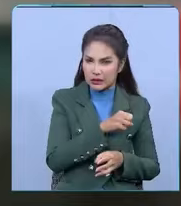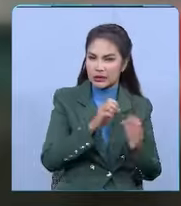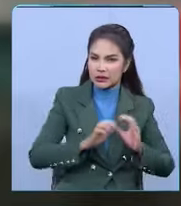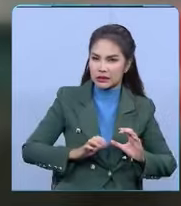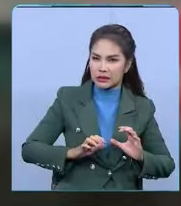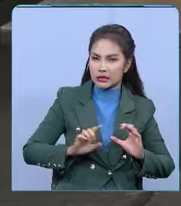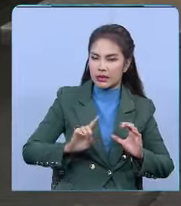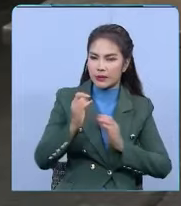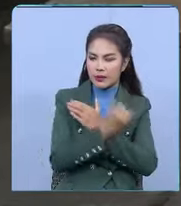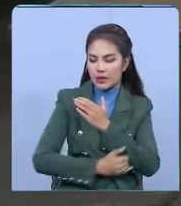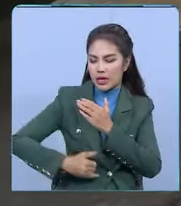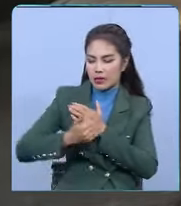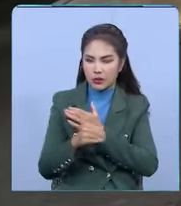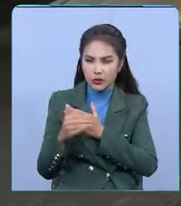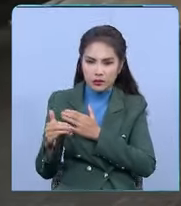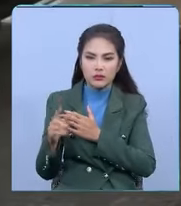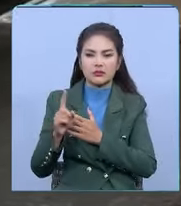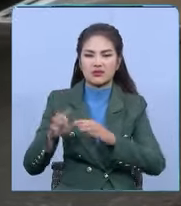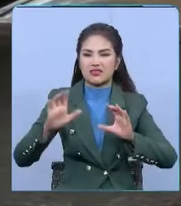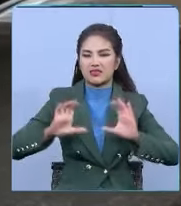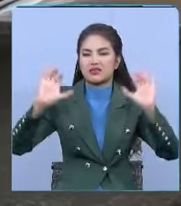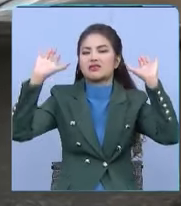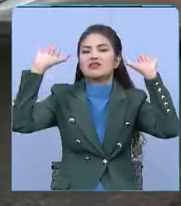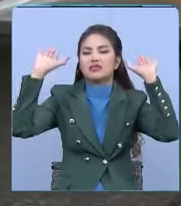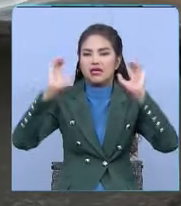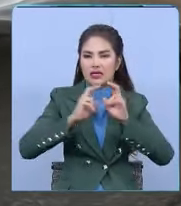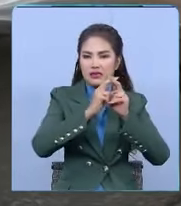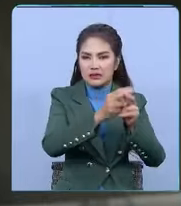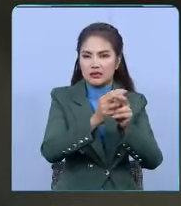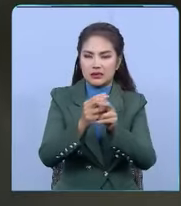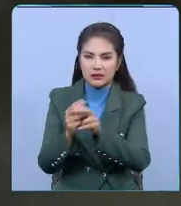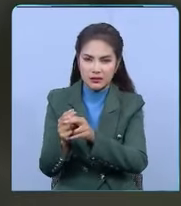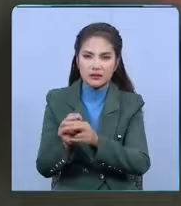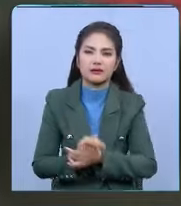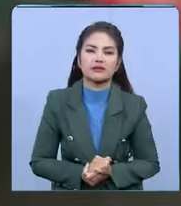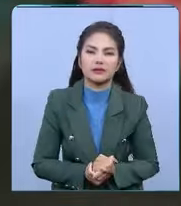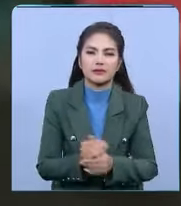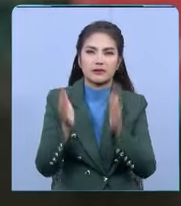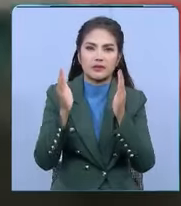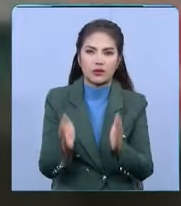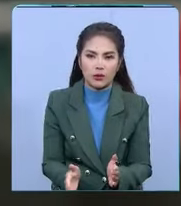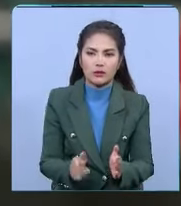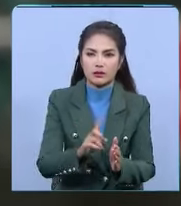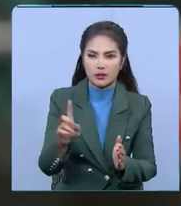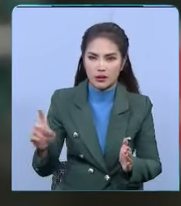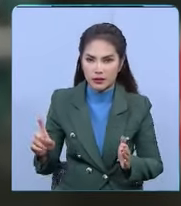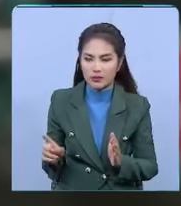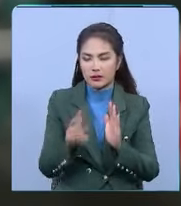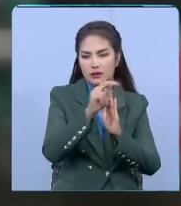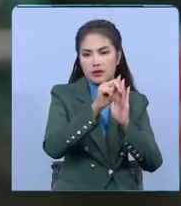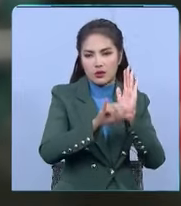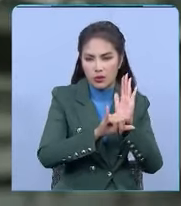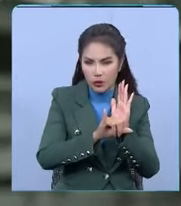กับข้าราชการนะครับเพราะว่าทั้งหมดเนี่ยรัฐการก็เป็นคนถือนโยบายต่อจาก